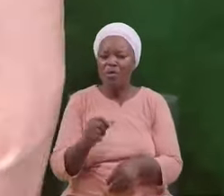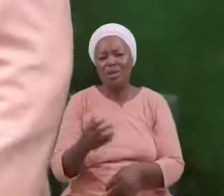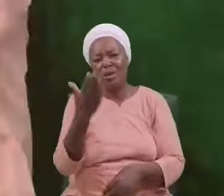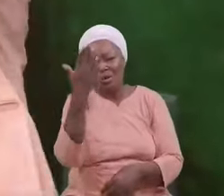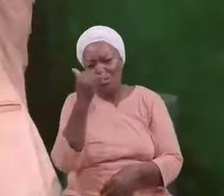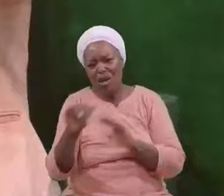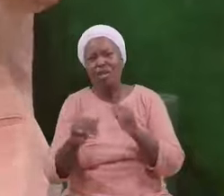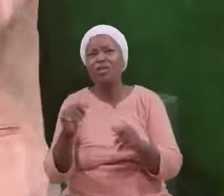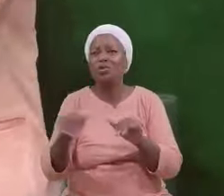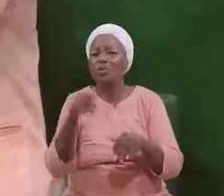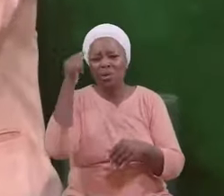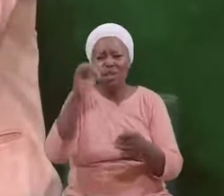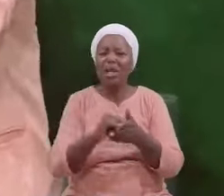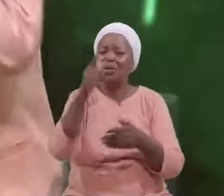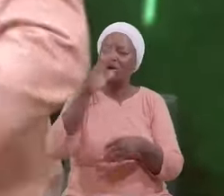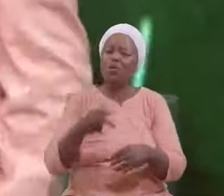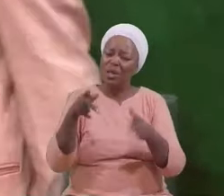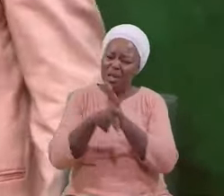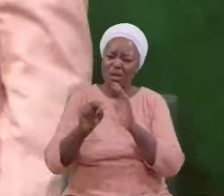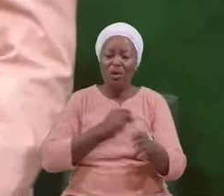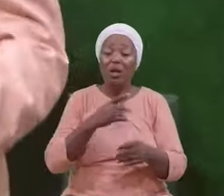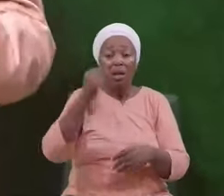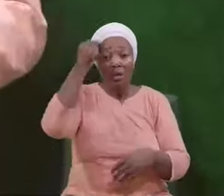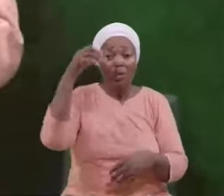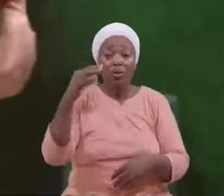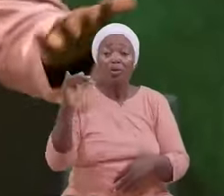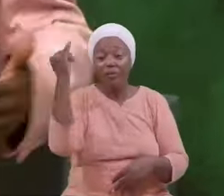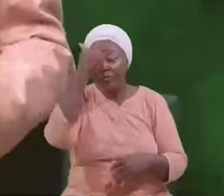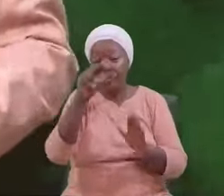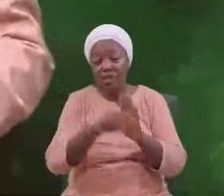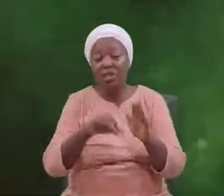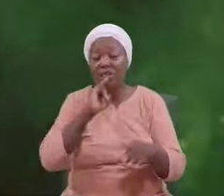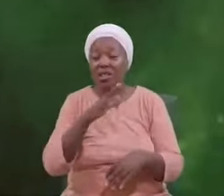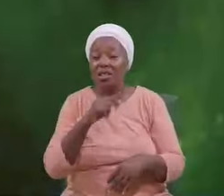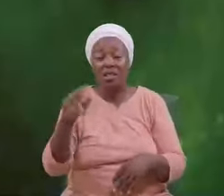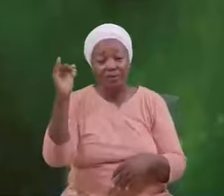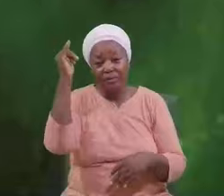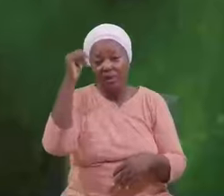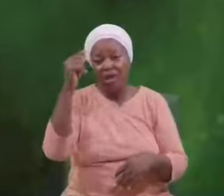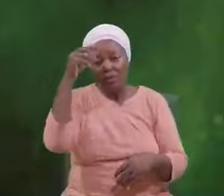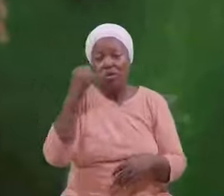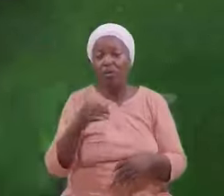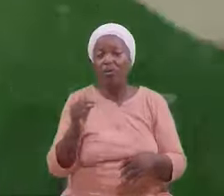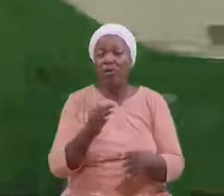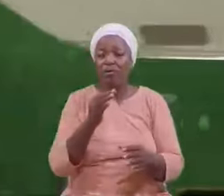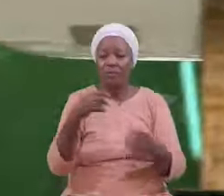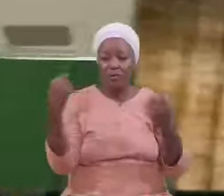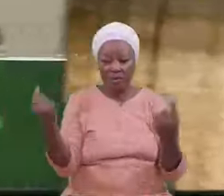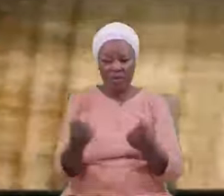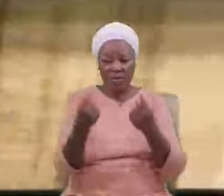qui va vous tuer? Pourquoi la pensée de mourir? La pensée de la folie est une pensée de manque de foi et c'est du